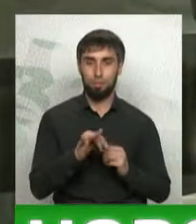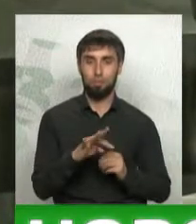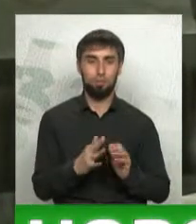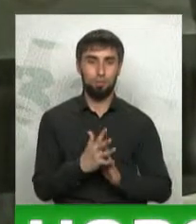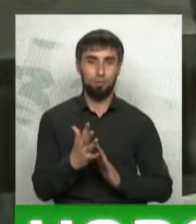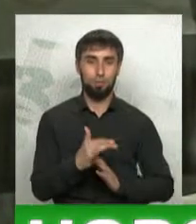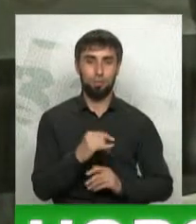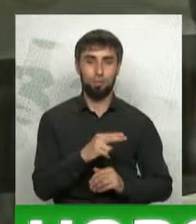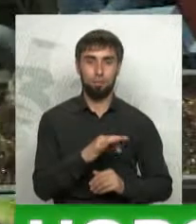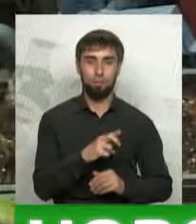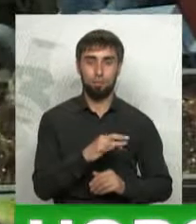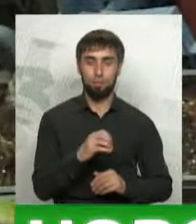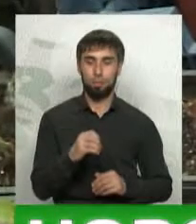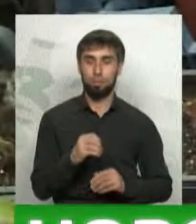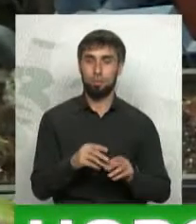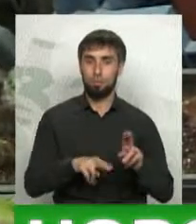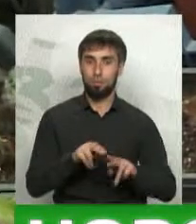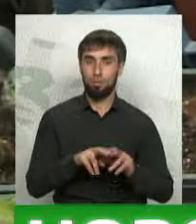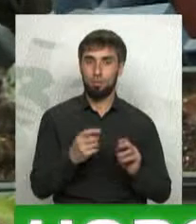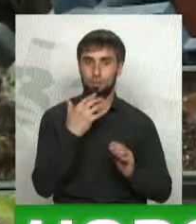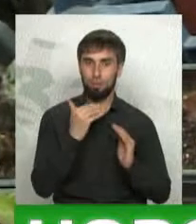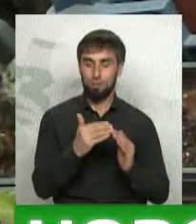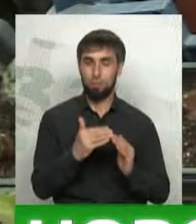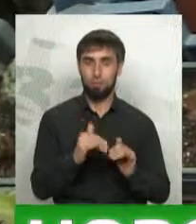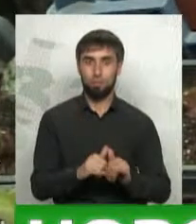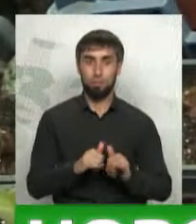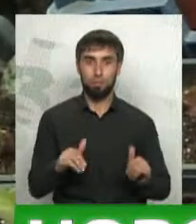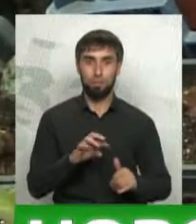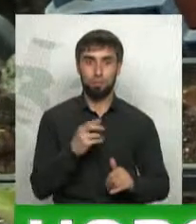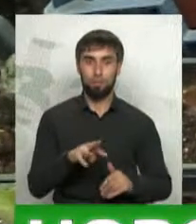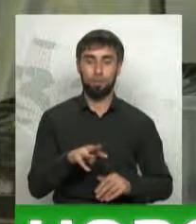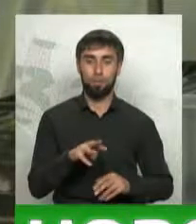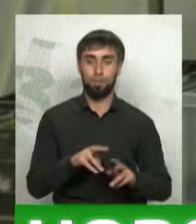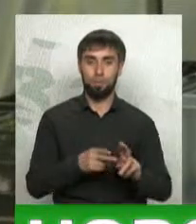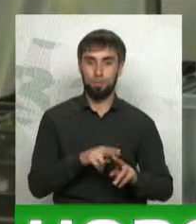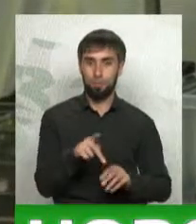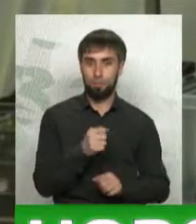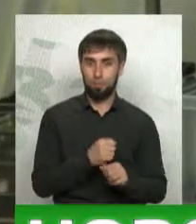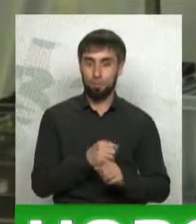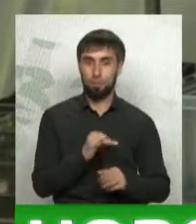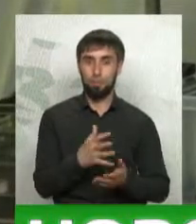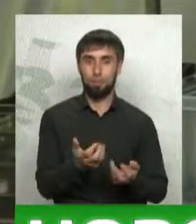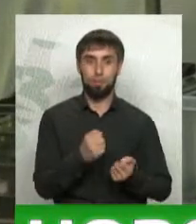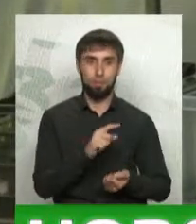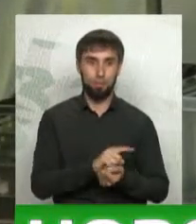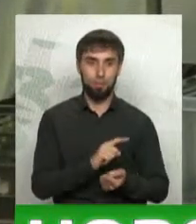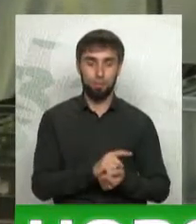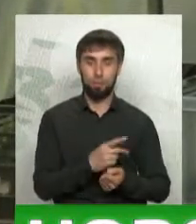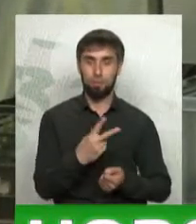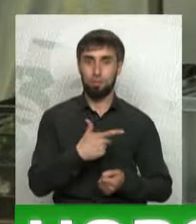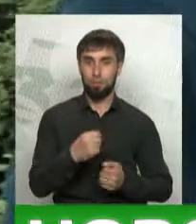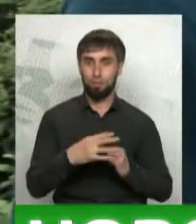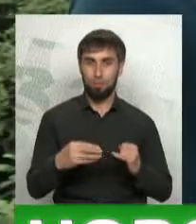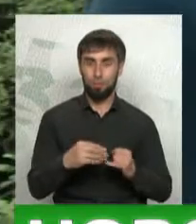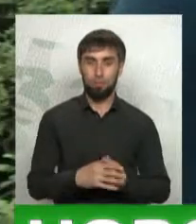растений, удобрения. Построила еще одну теплицу, расширила объем производства и даже взяла в аренду участок земли в 2